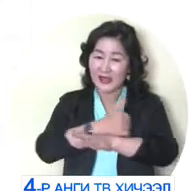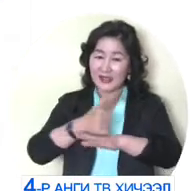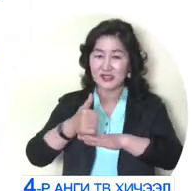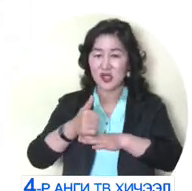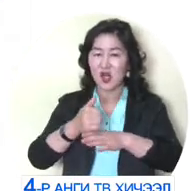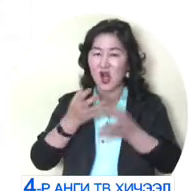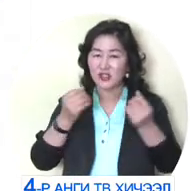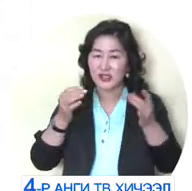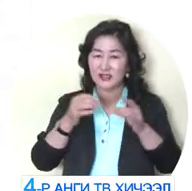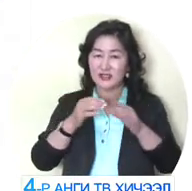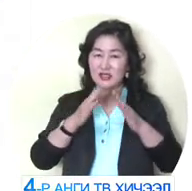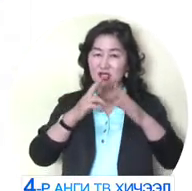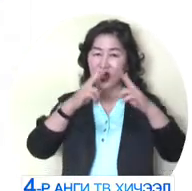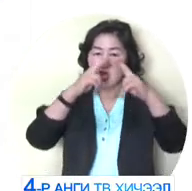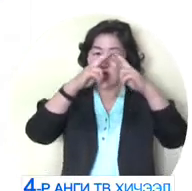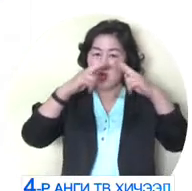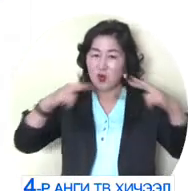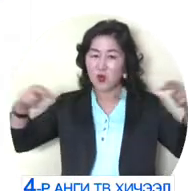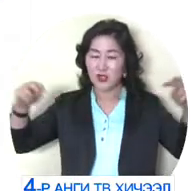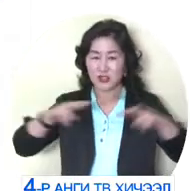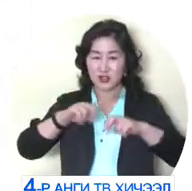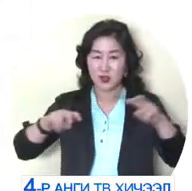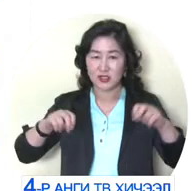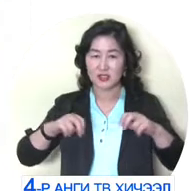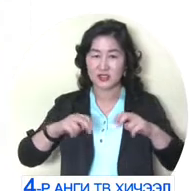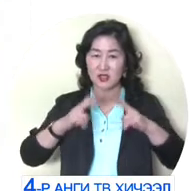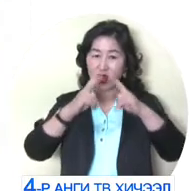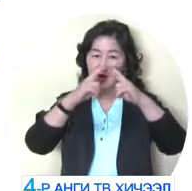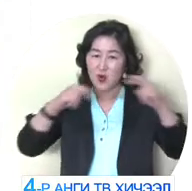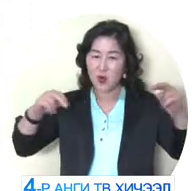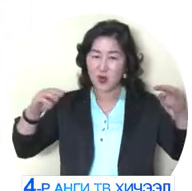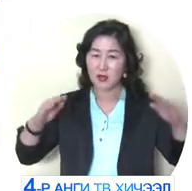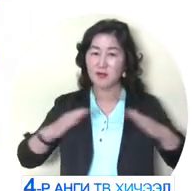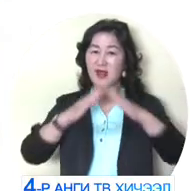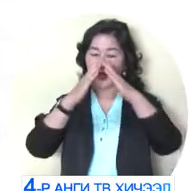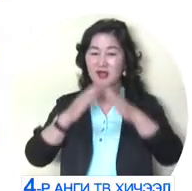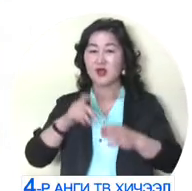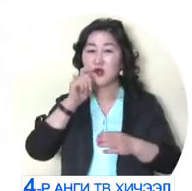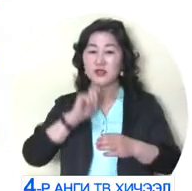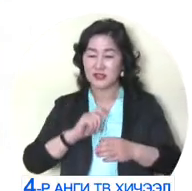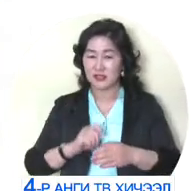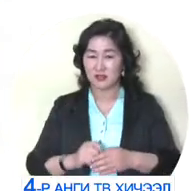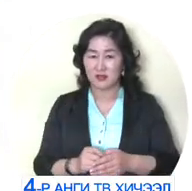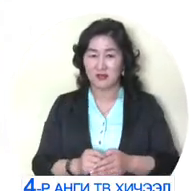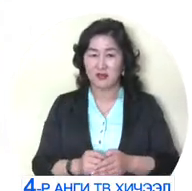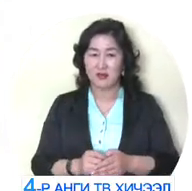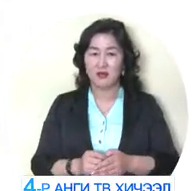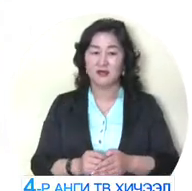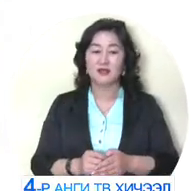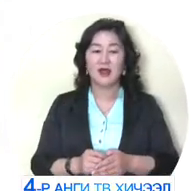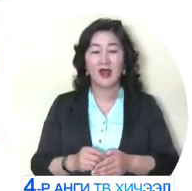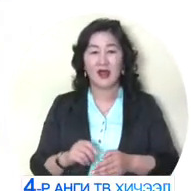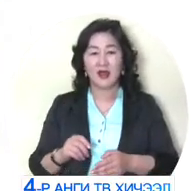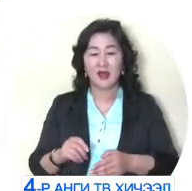барихыг хүсдэг. Харин чи юу хүсдэг вэ? Ингүн, би далайн амтан судлаач